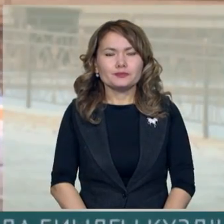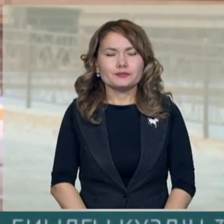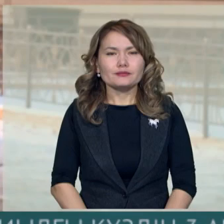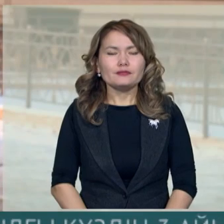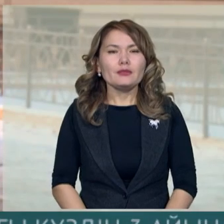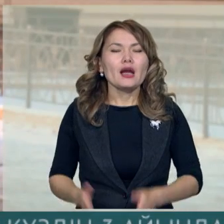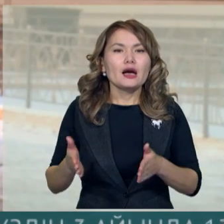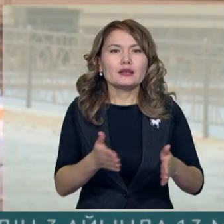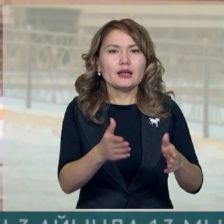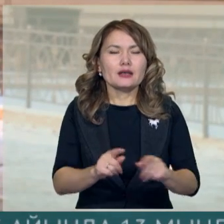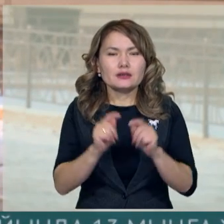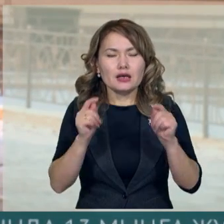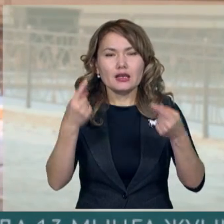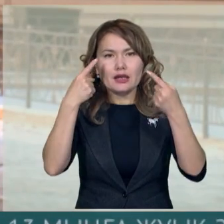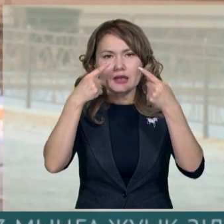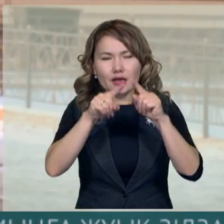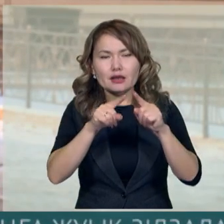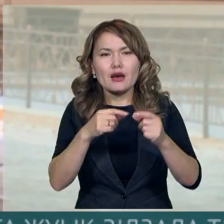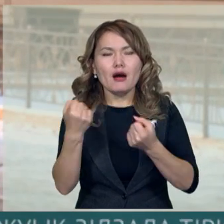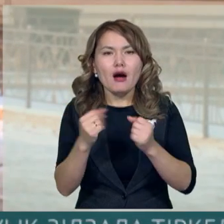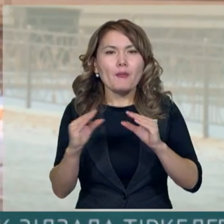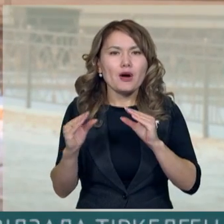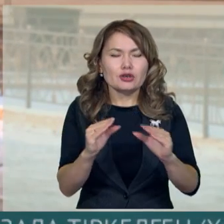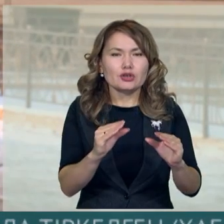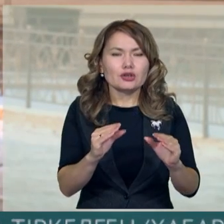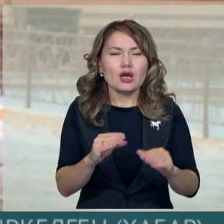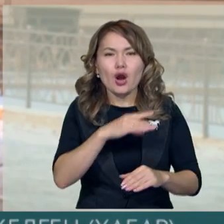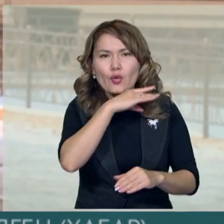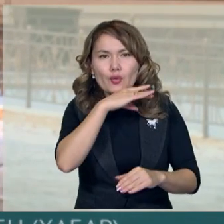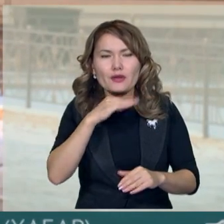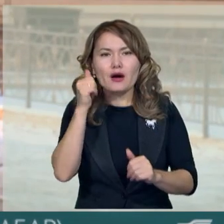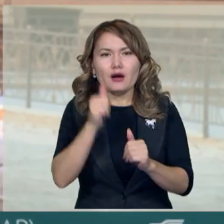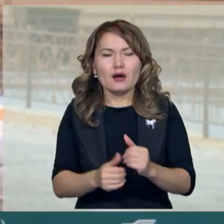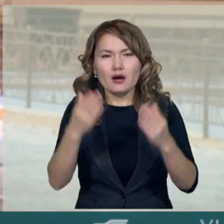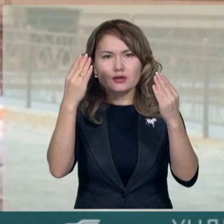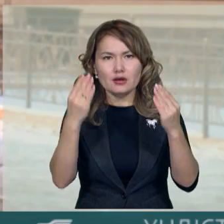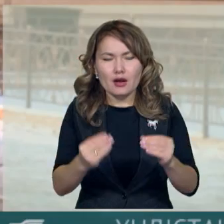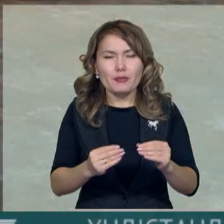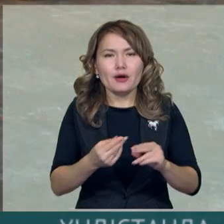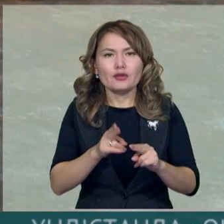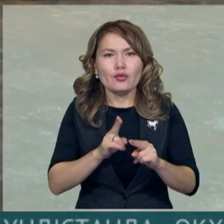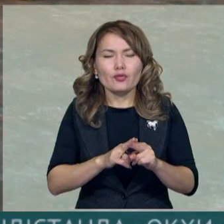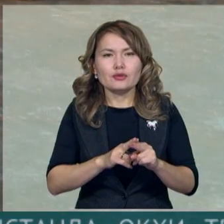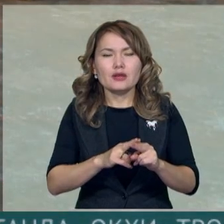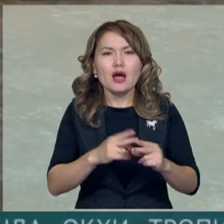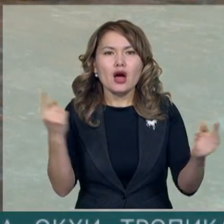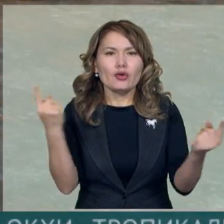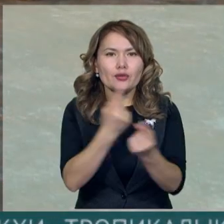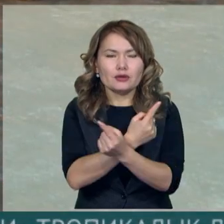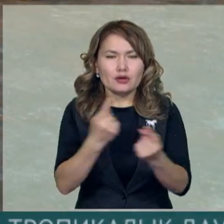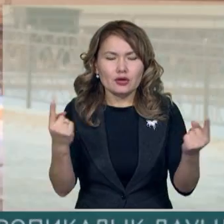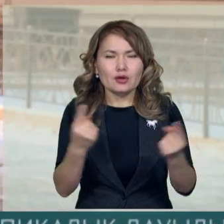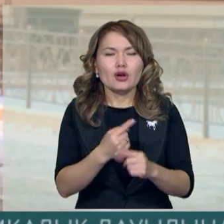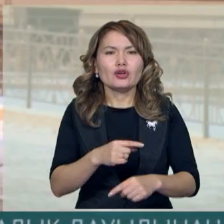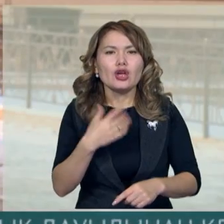Трасса ашылды, техника көбейді. Енді күннен күне көбейіп келеатыр. Күніге 50-60